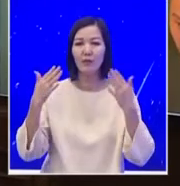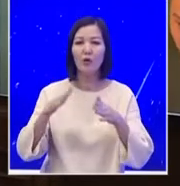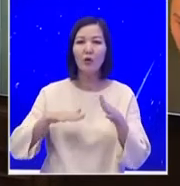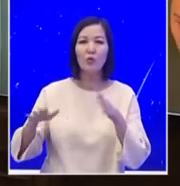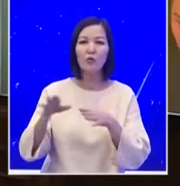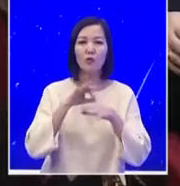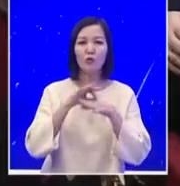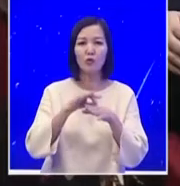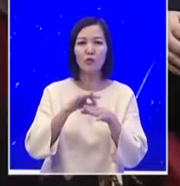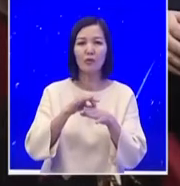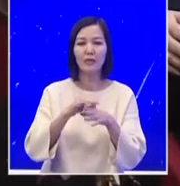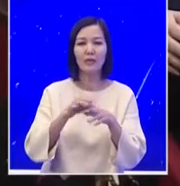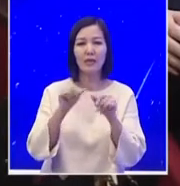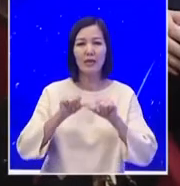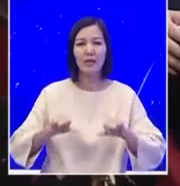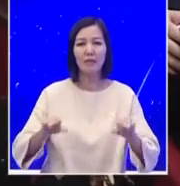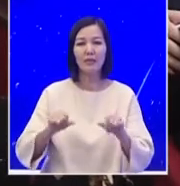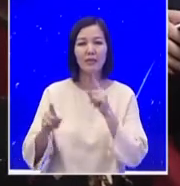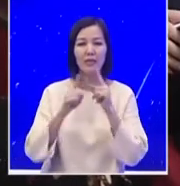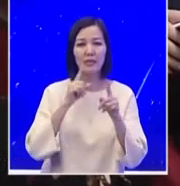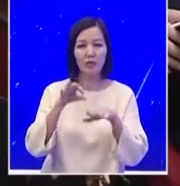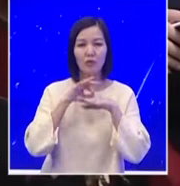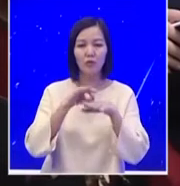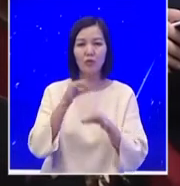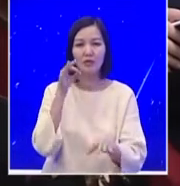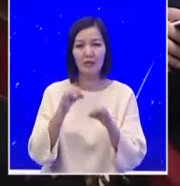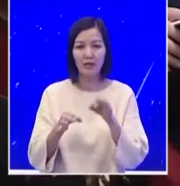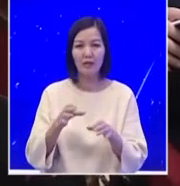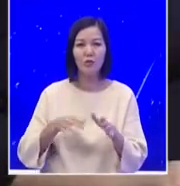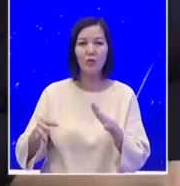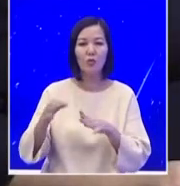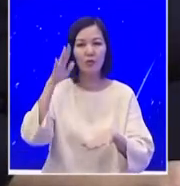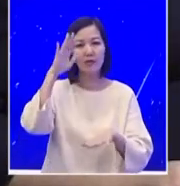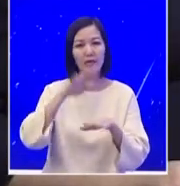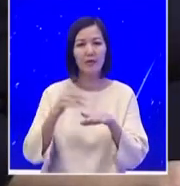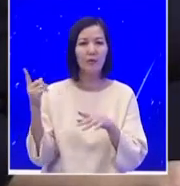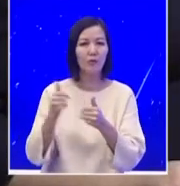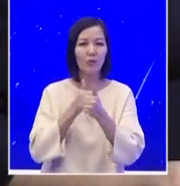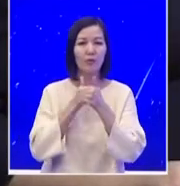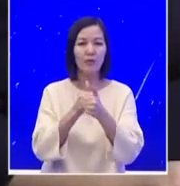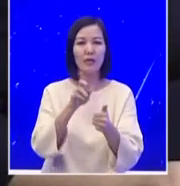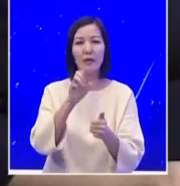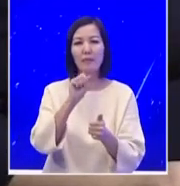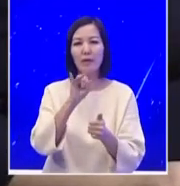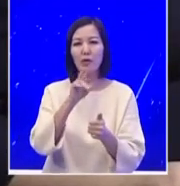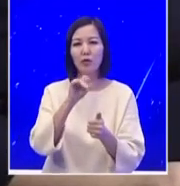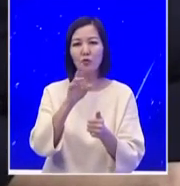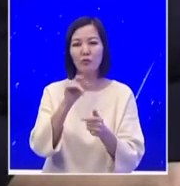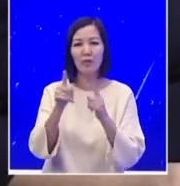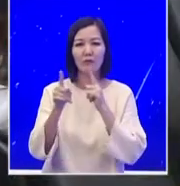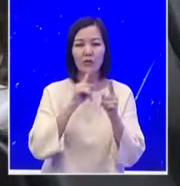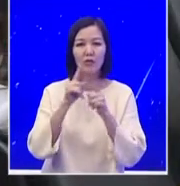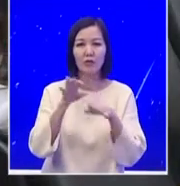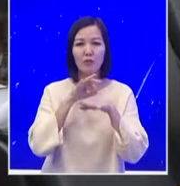бастаманы өңірде жүргізу барысы арнайы комиссияның кезекті отырысында талқыланды. Облыс әкімінің орынбасары Батыржан